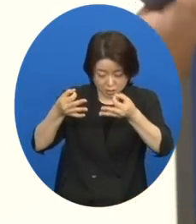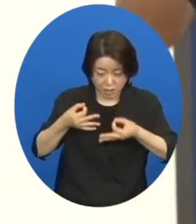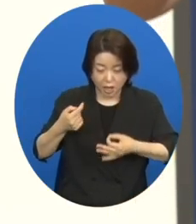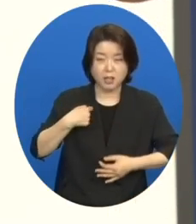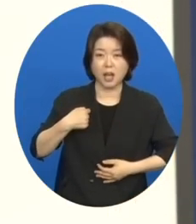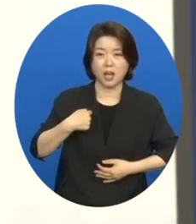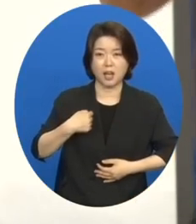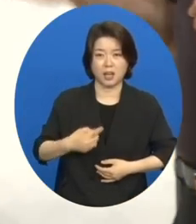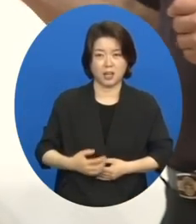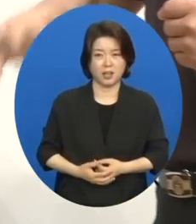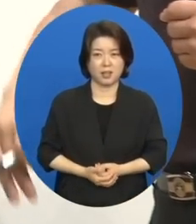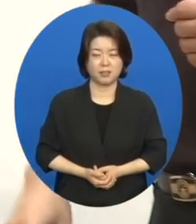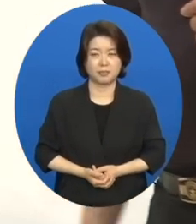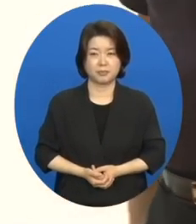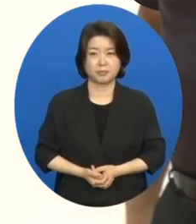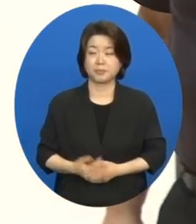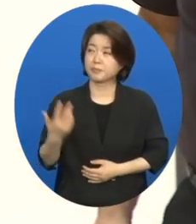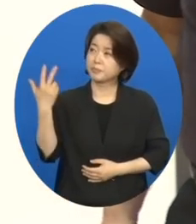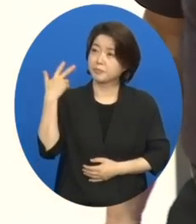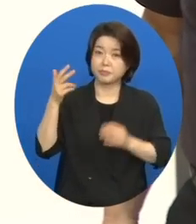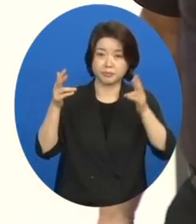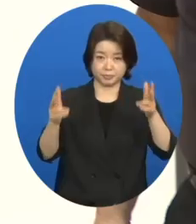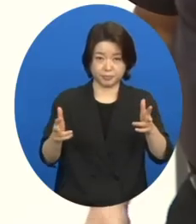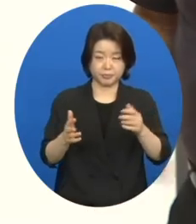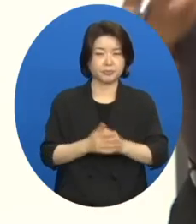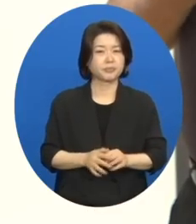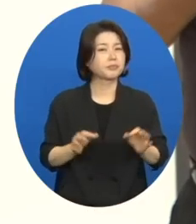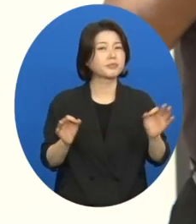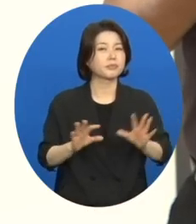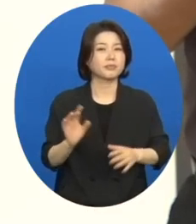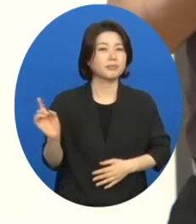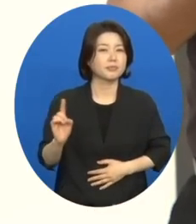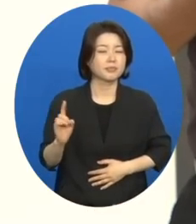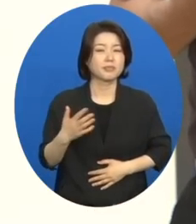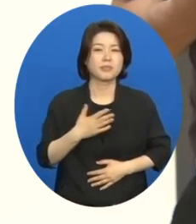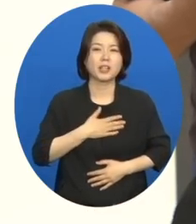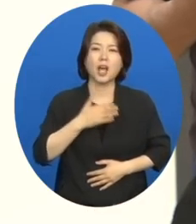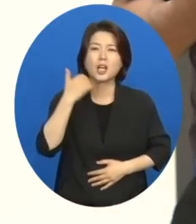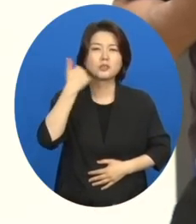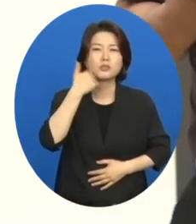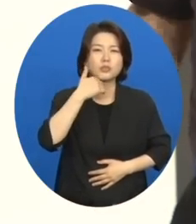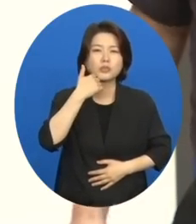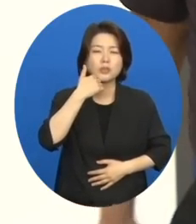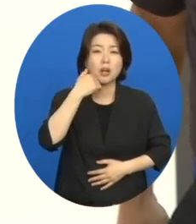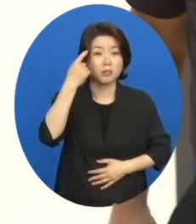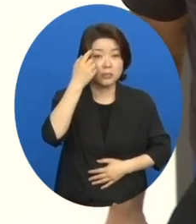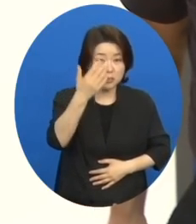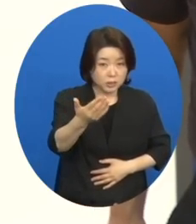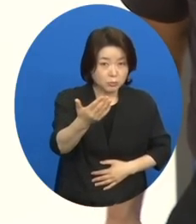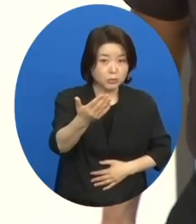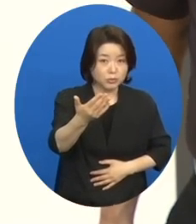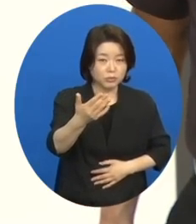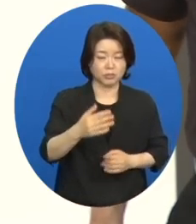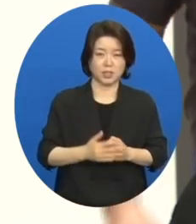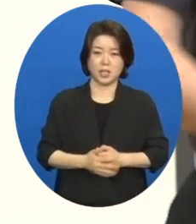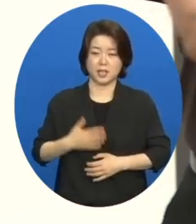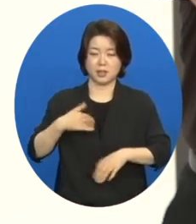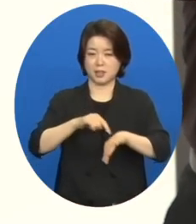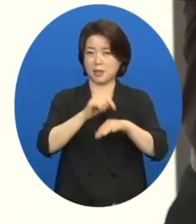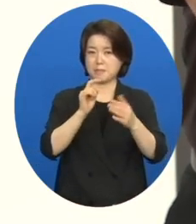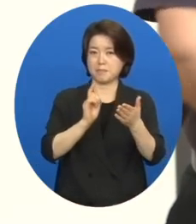되었습니다. 지난 주간에 우리는 잠깐 나는 누구인가라는 질문 앞에서 우리 마음의